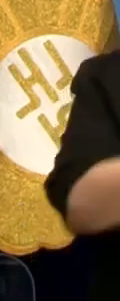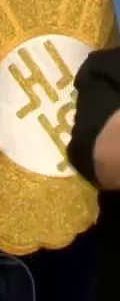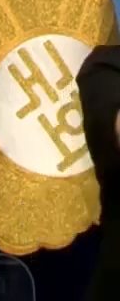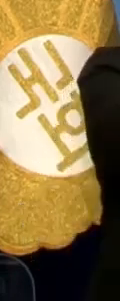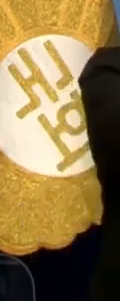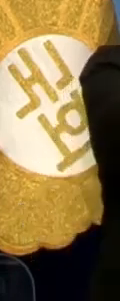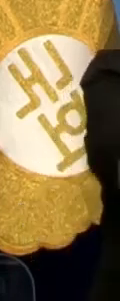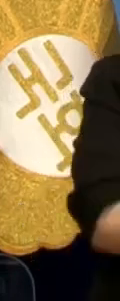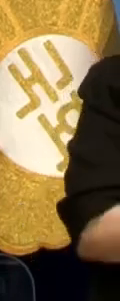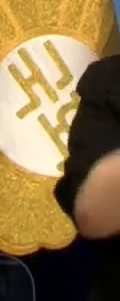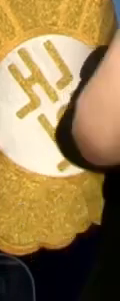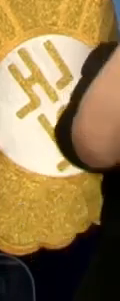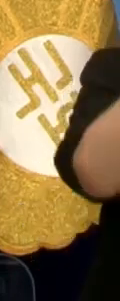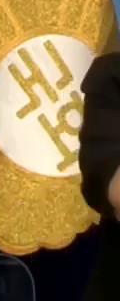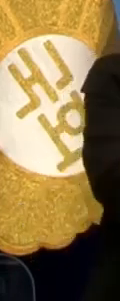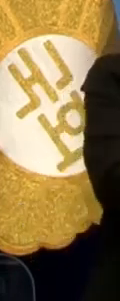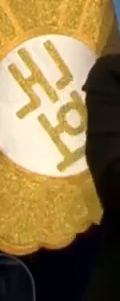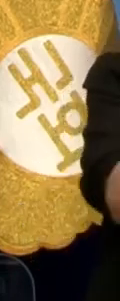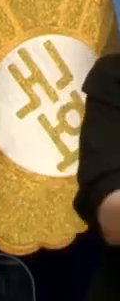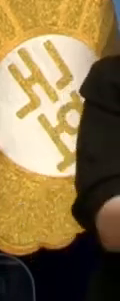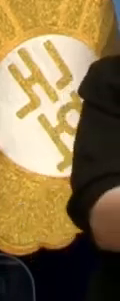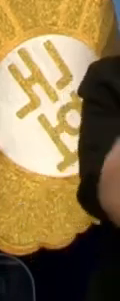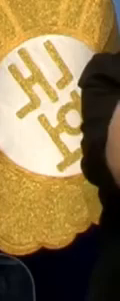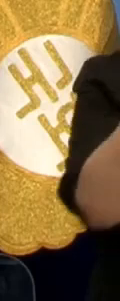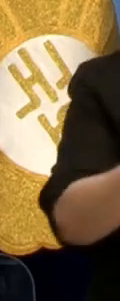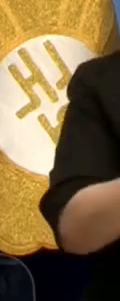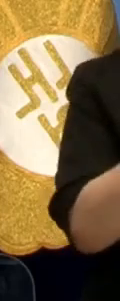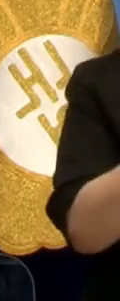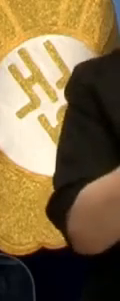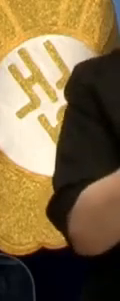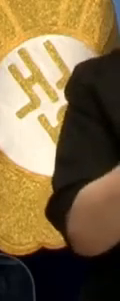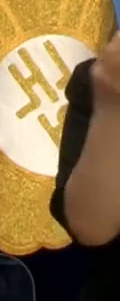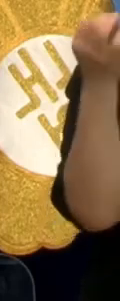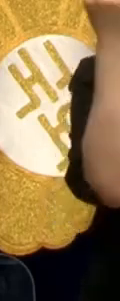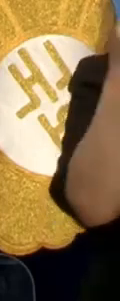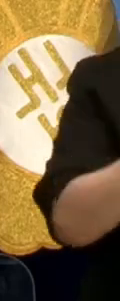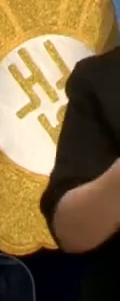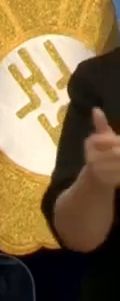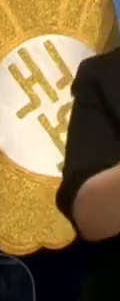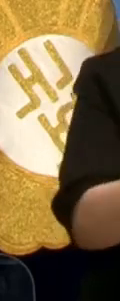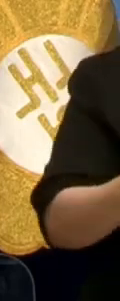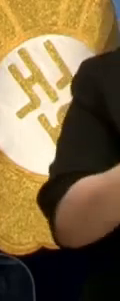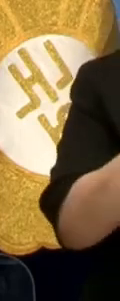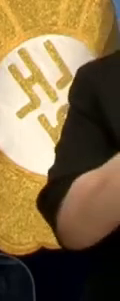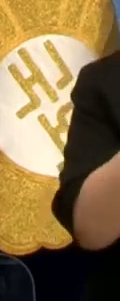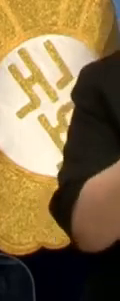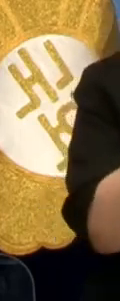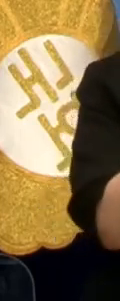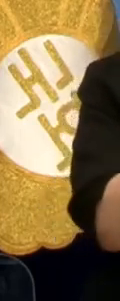첫째로는 대통령 직속 기본소득위원회 설치와 기본소득의 공론화입니다.